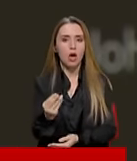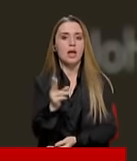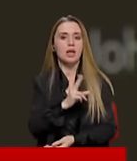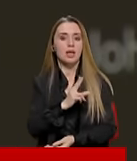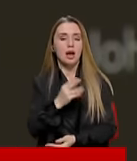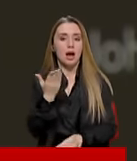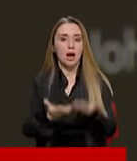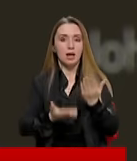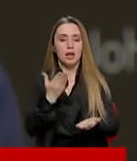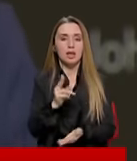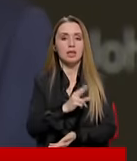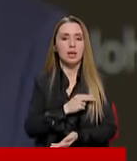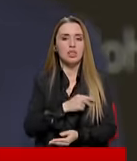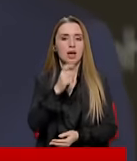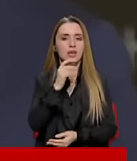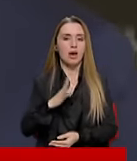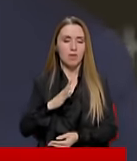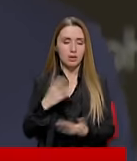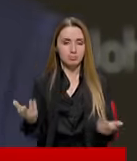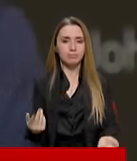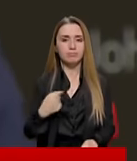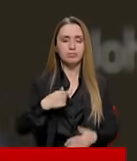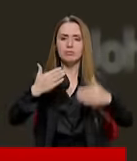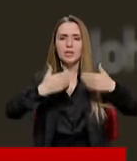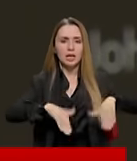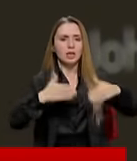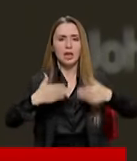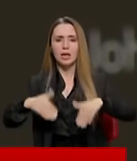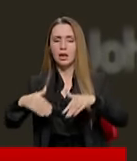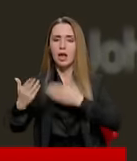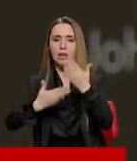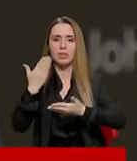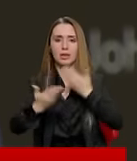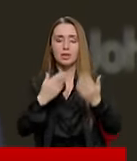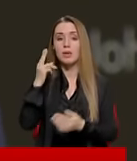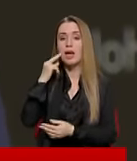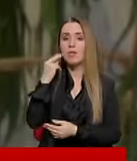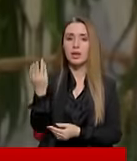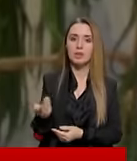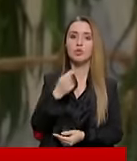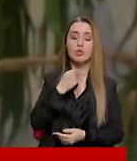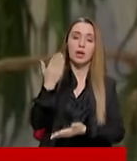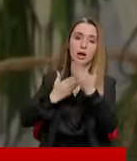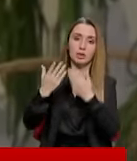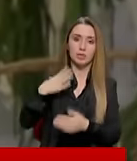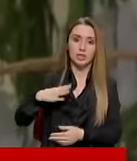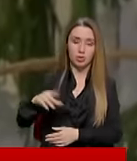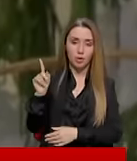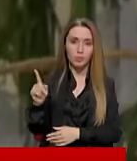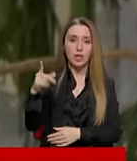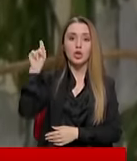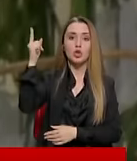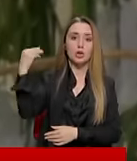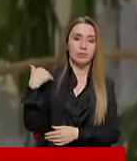Adaletli bir hata var Ben birkaç tane engelleme sayayım size Efendim Eee Evet lütfen onu say isteyeceğim